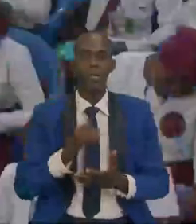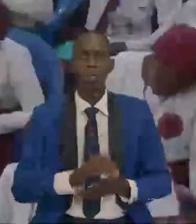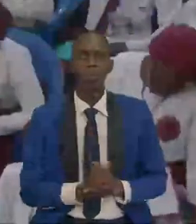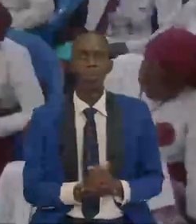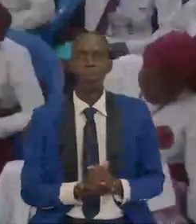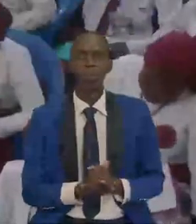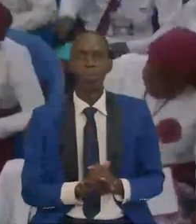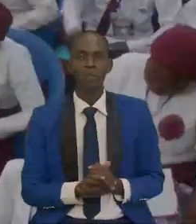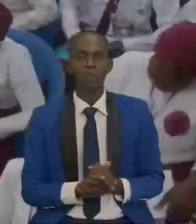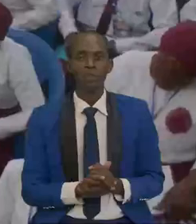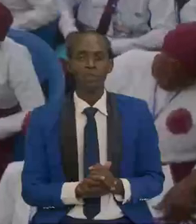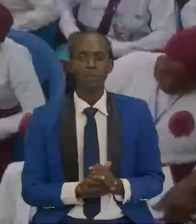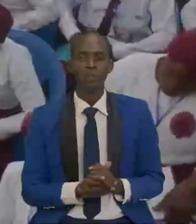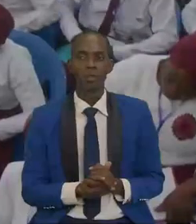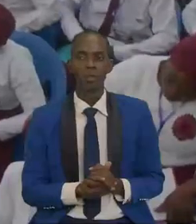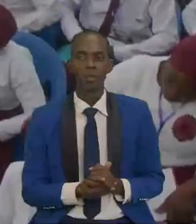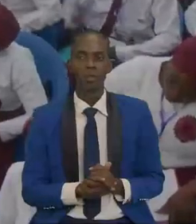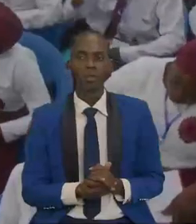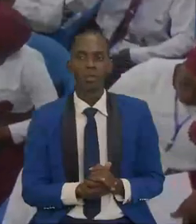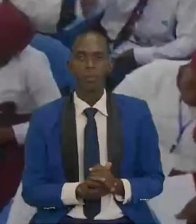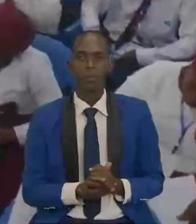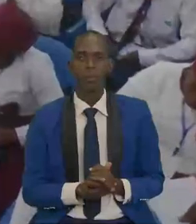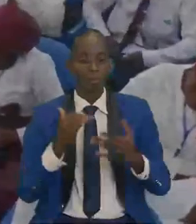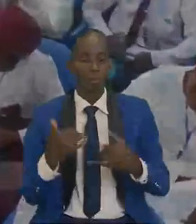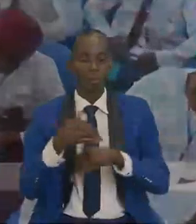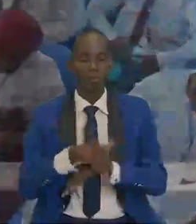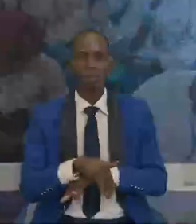Que tout le monde dise Amen.